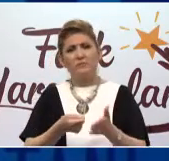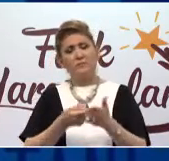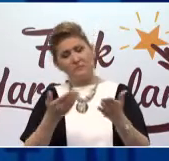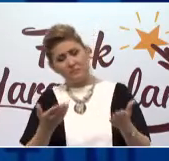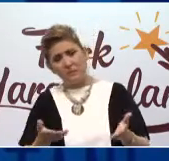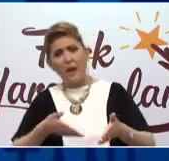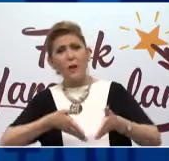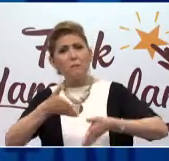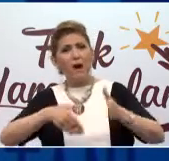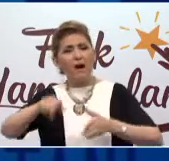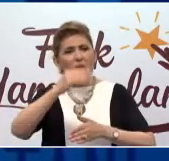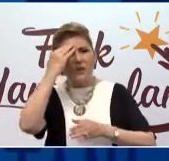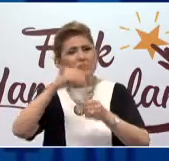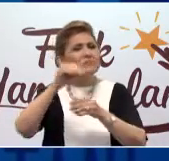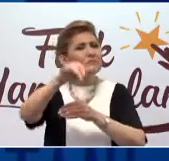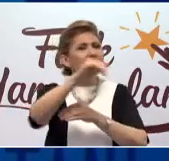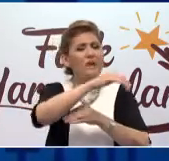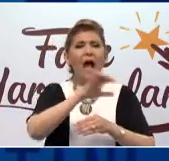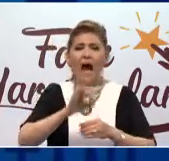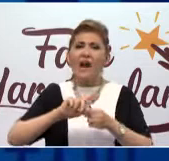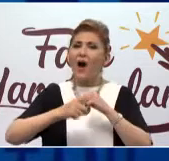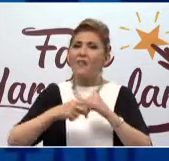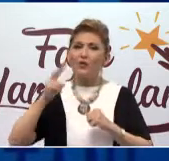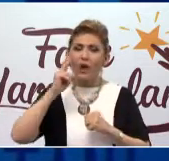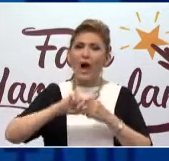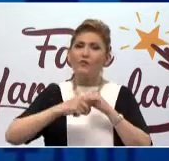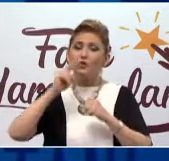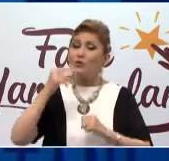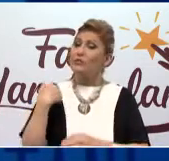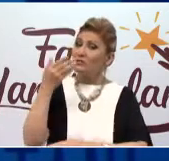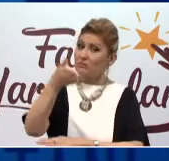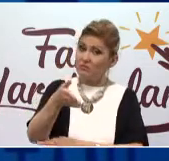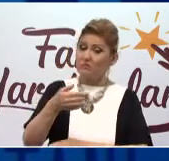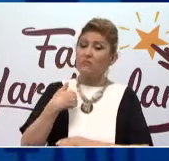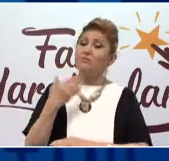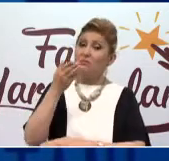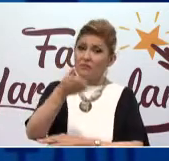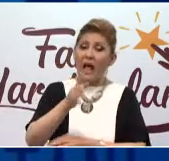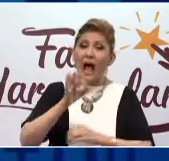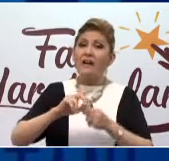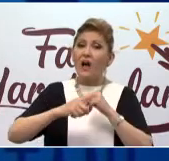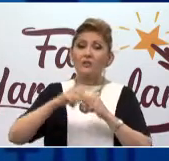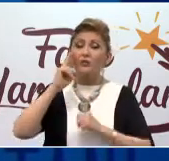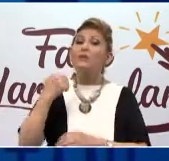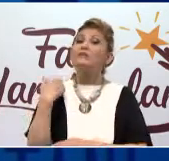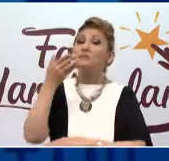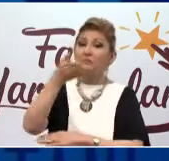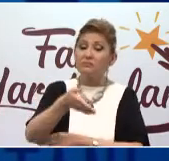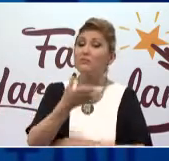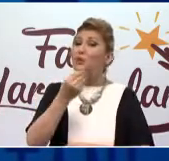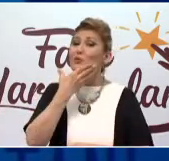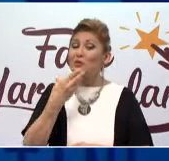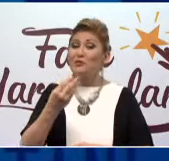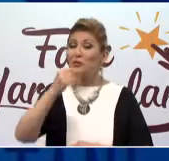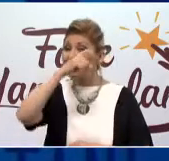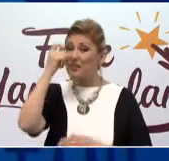iddia edilen mahallelerde ama biz her hafta sonu hafta sonuna gitmeye çalışıyoruz yoğunluklu. Her hafta sonu evet. gittiğimizde çok güzel, çok